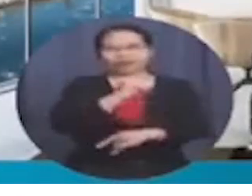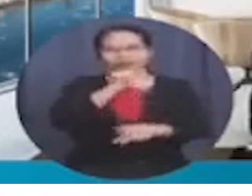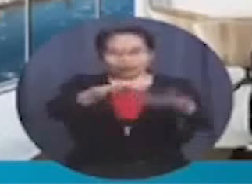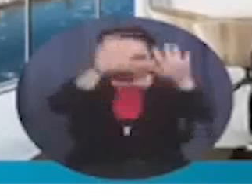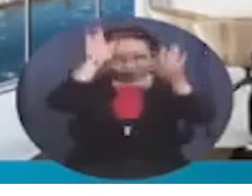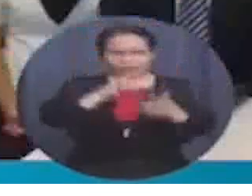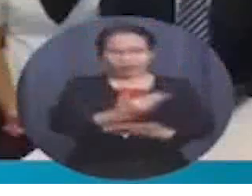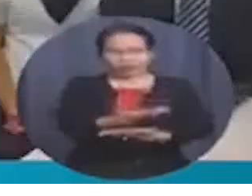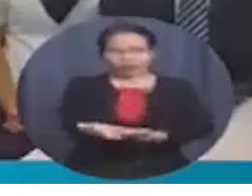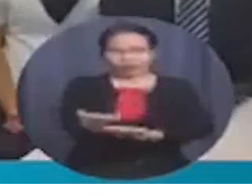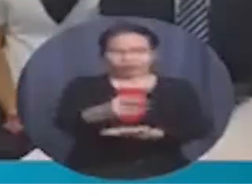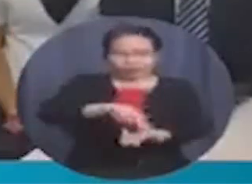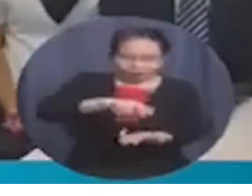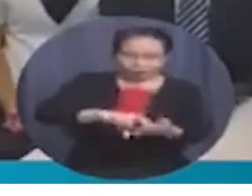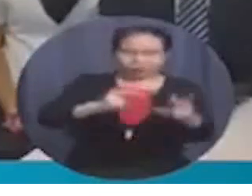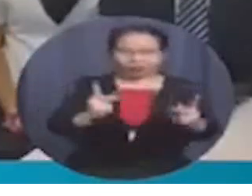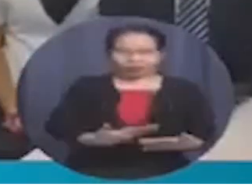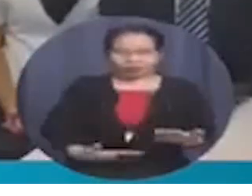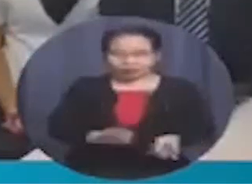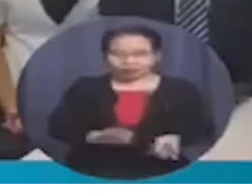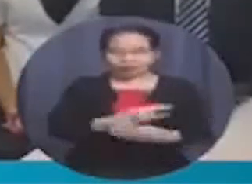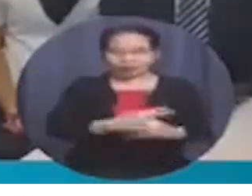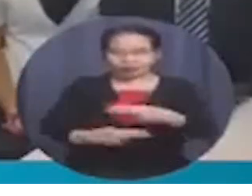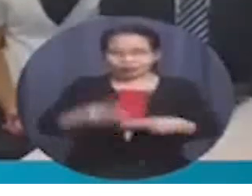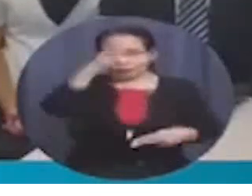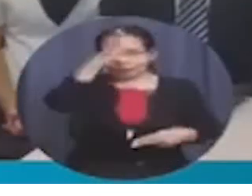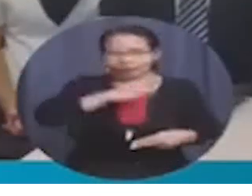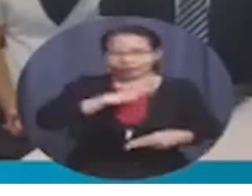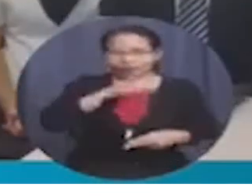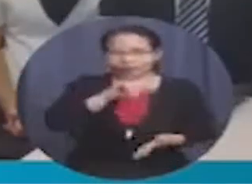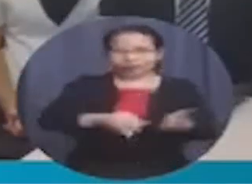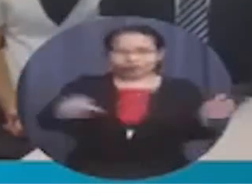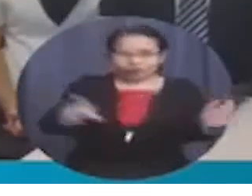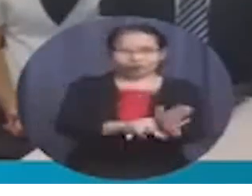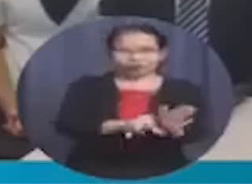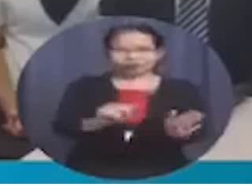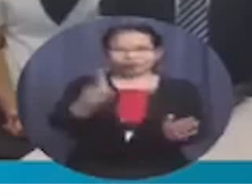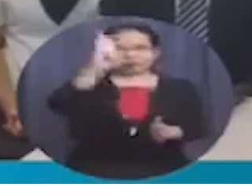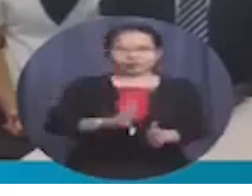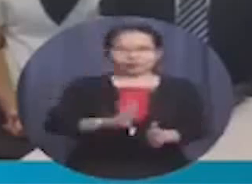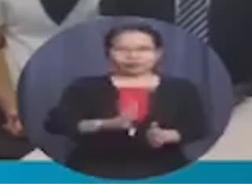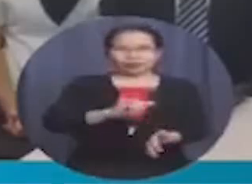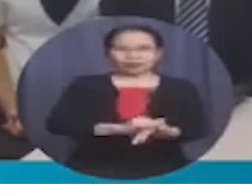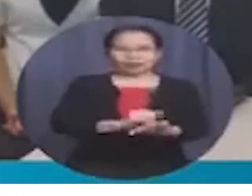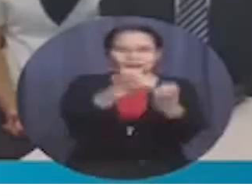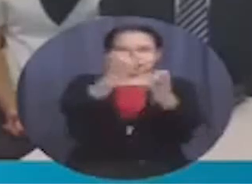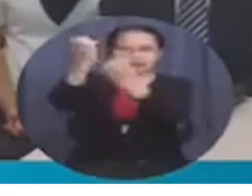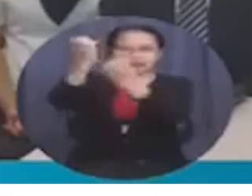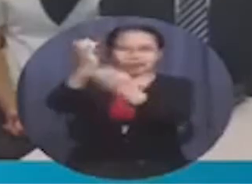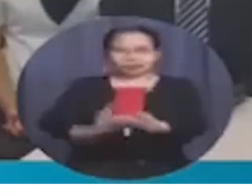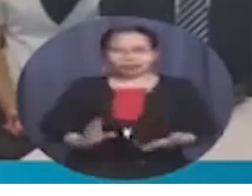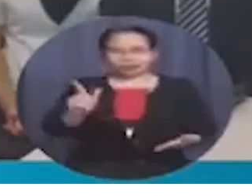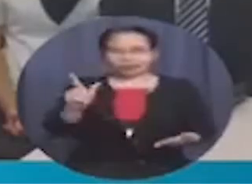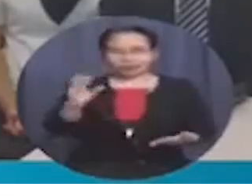kamay. Bawal ng Diyos yan. Nasa Eksodo, Kapitulo 20, isa sa